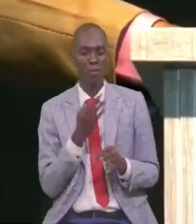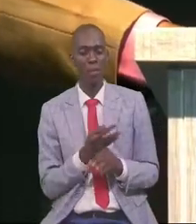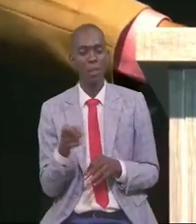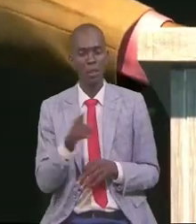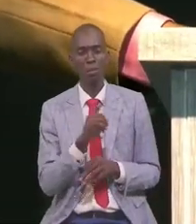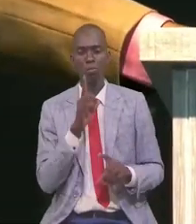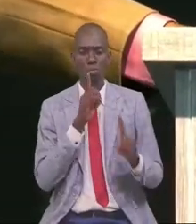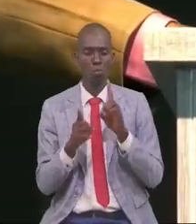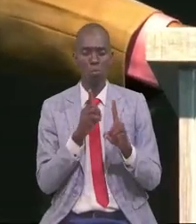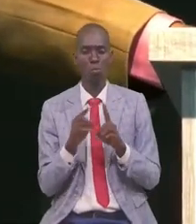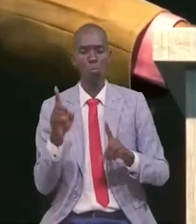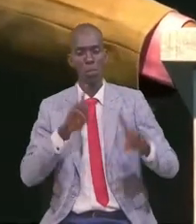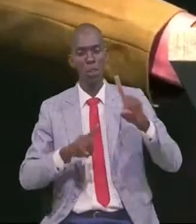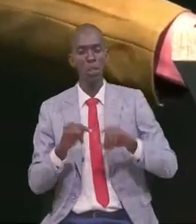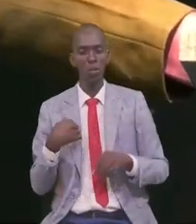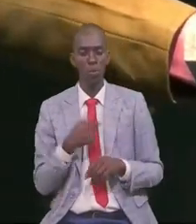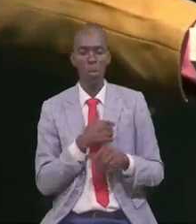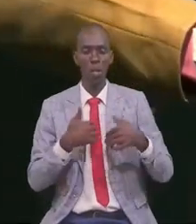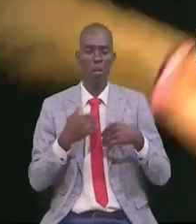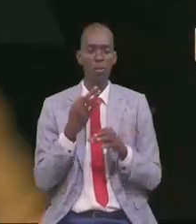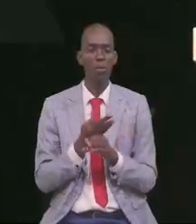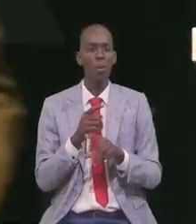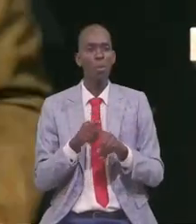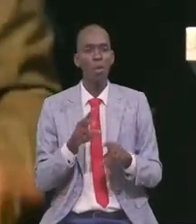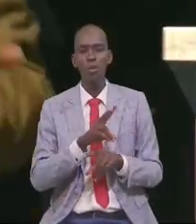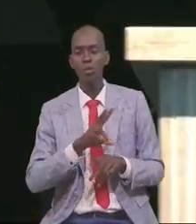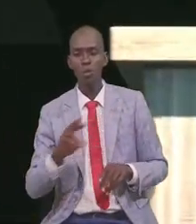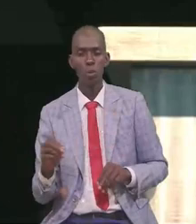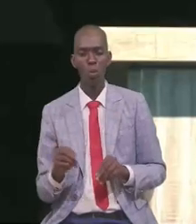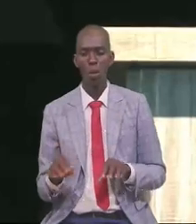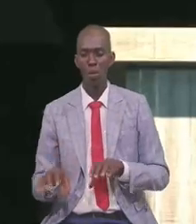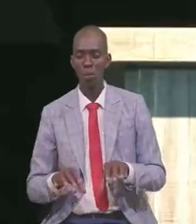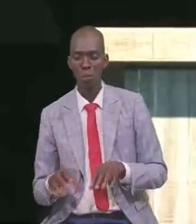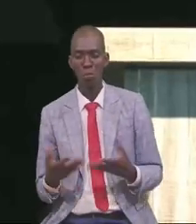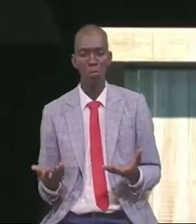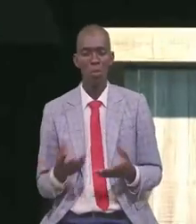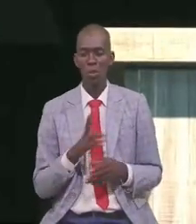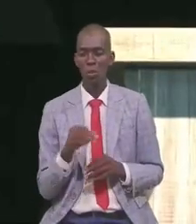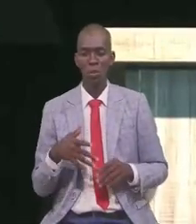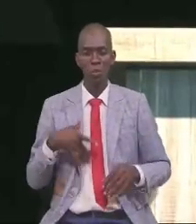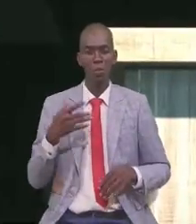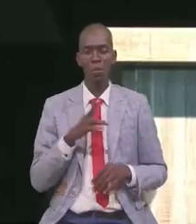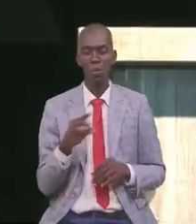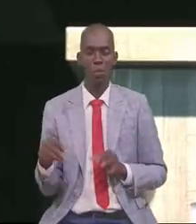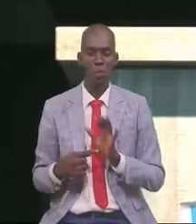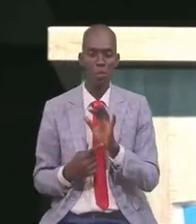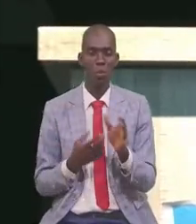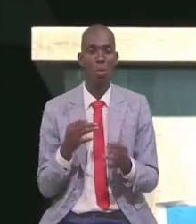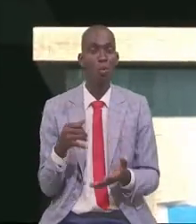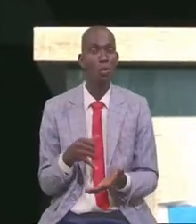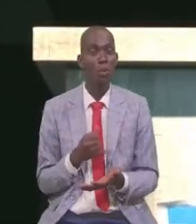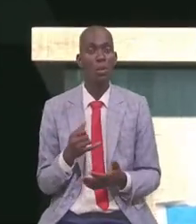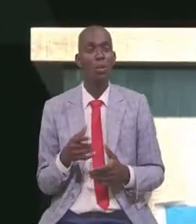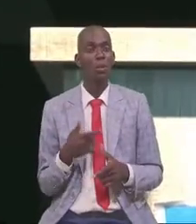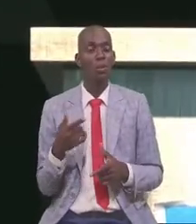sans action, pas d'expression, ils ne se lèvent pas pour venir à Christ, ils n'expriment pas